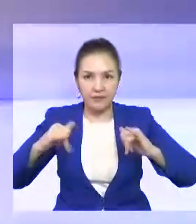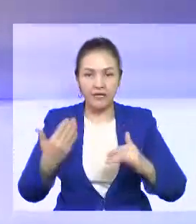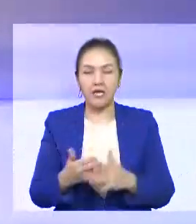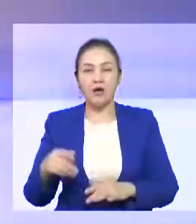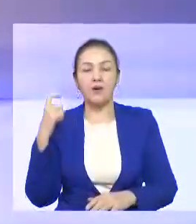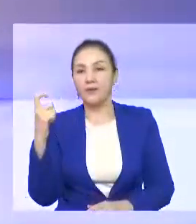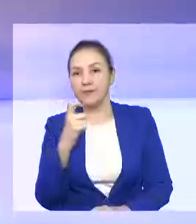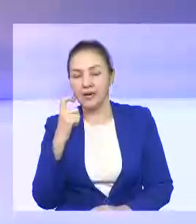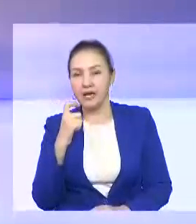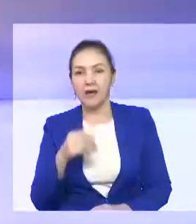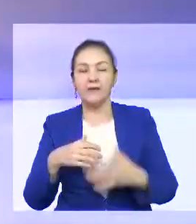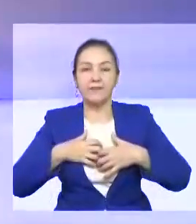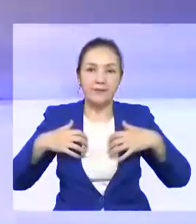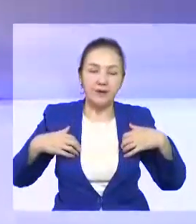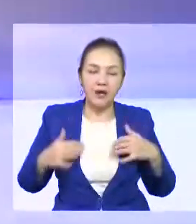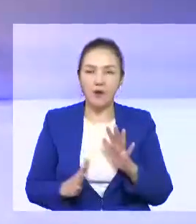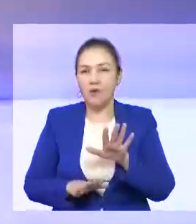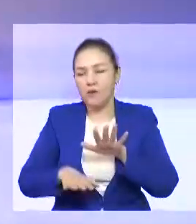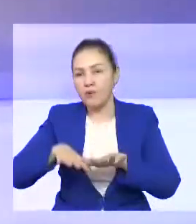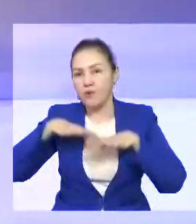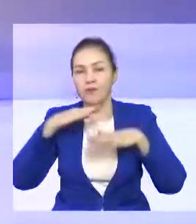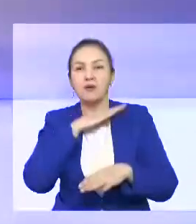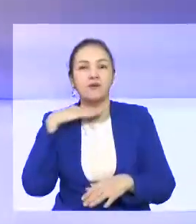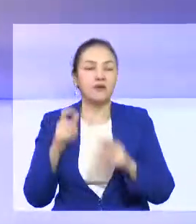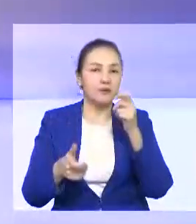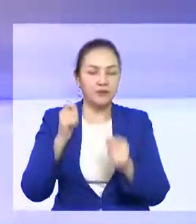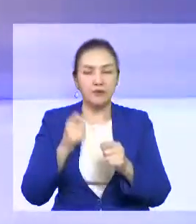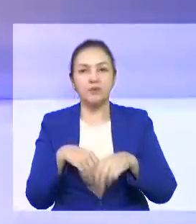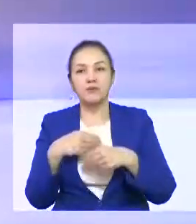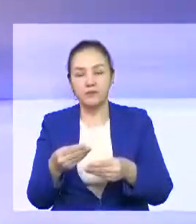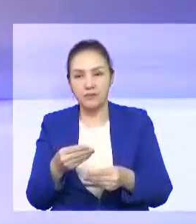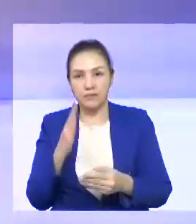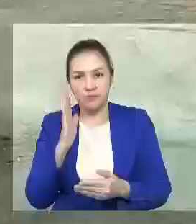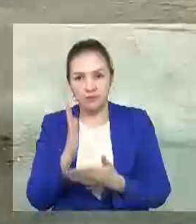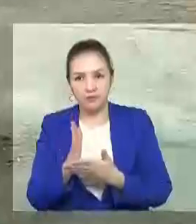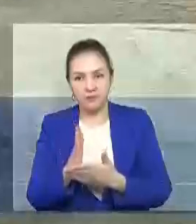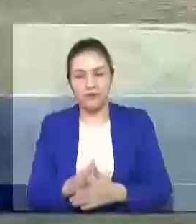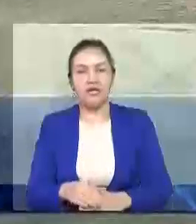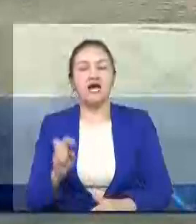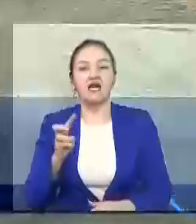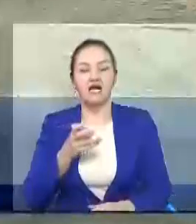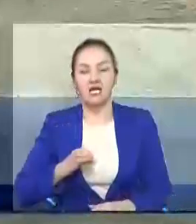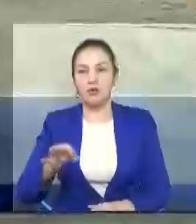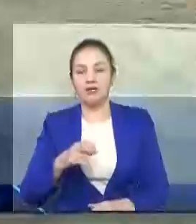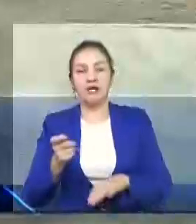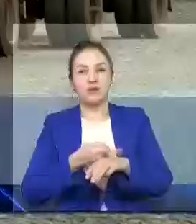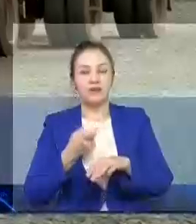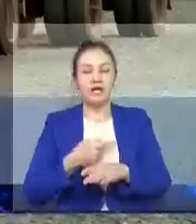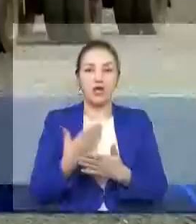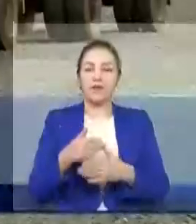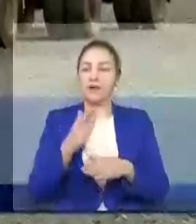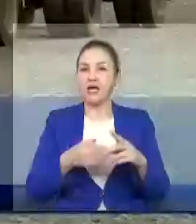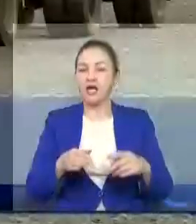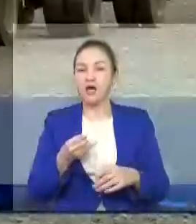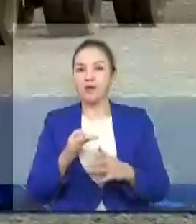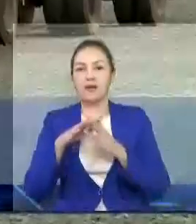Şarua kojalıkları mal basın köbeytip kalıqtı etpen sütpen kamtamas etude. Kargalı dehkandarı kartoptың негізгі бөлігін